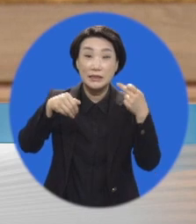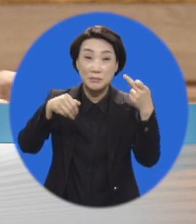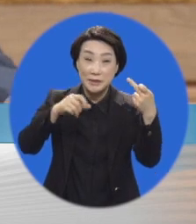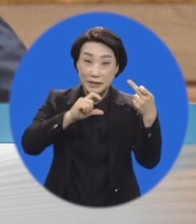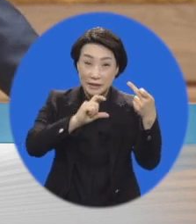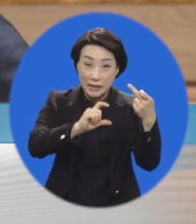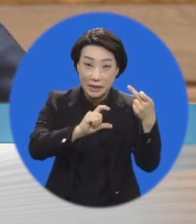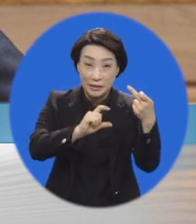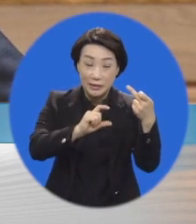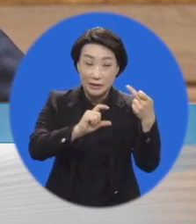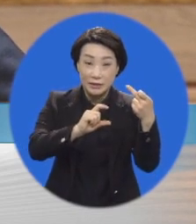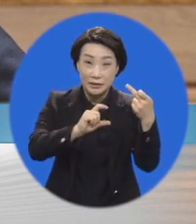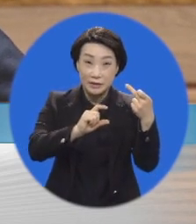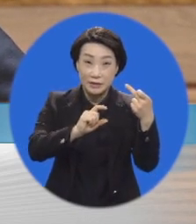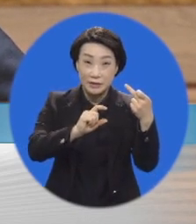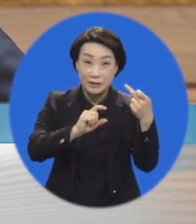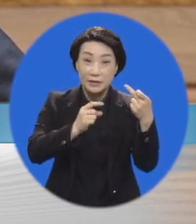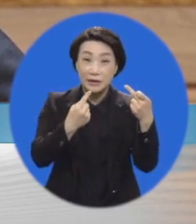12장